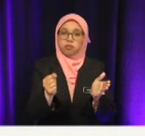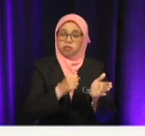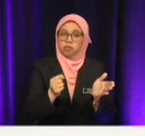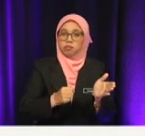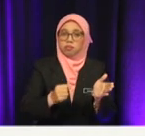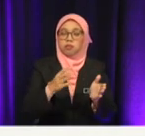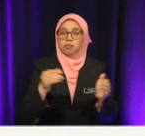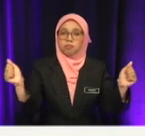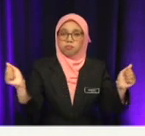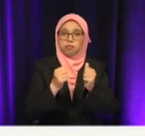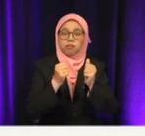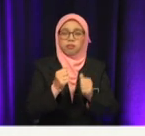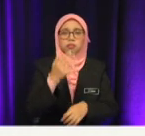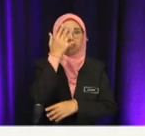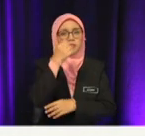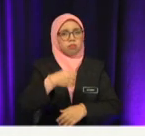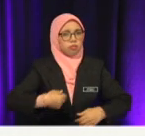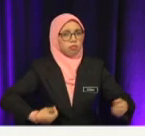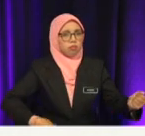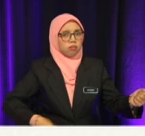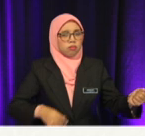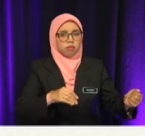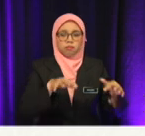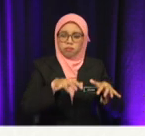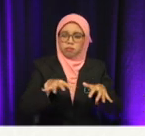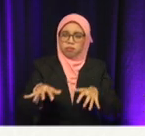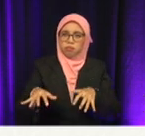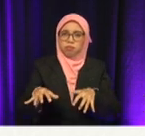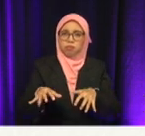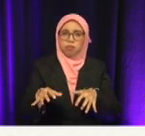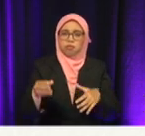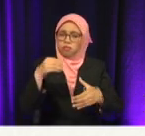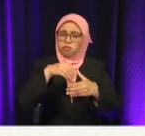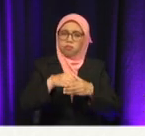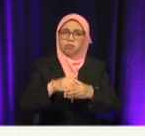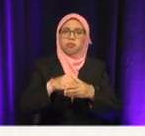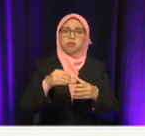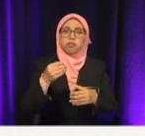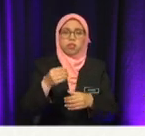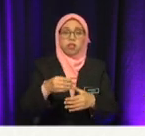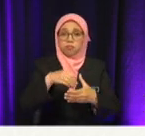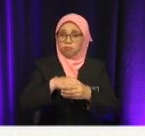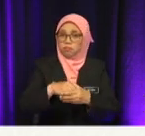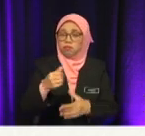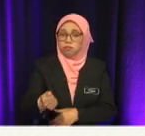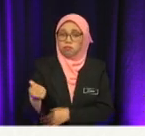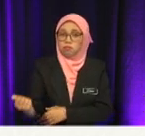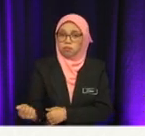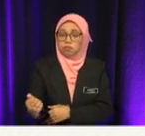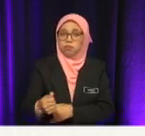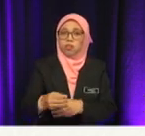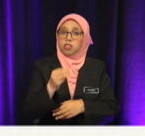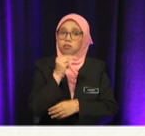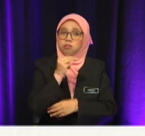kenapa gitar dan juga piano tidak tergolong dalam alat perkusi? Okey, kita lihat kepada konsep dan definisi